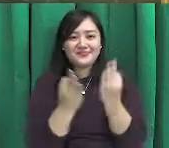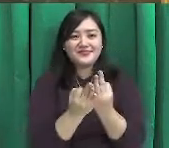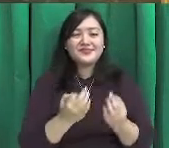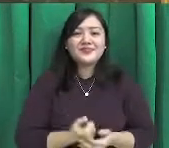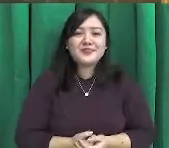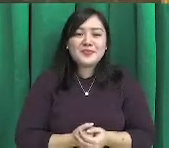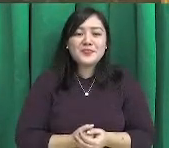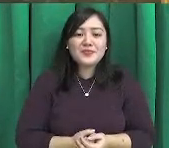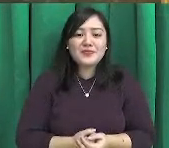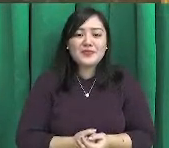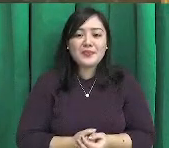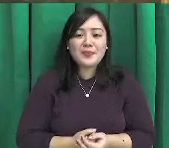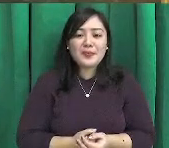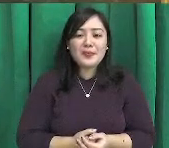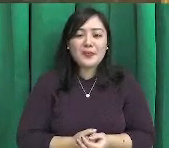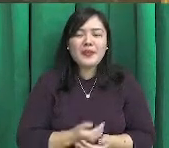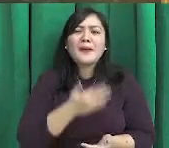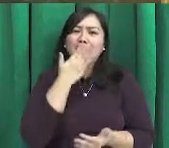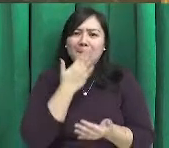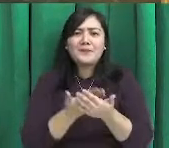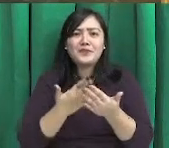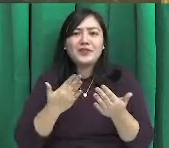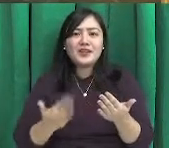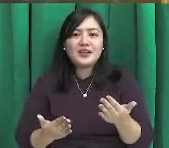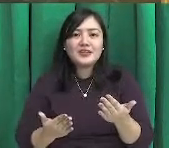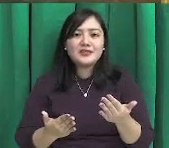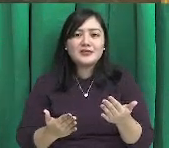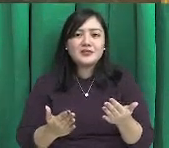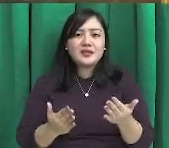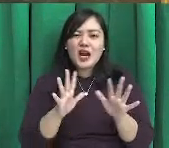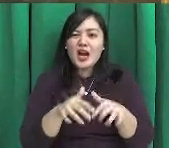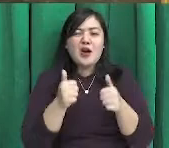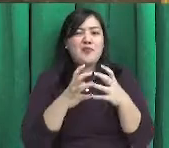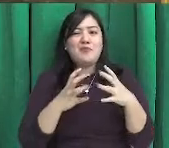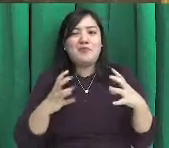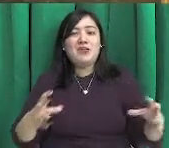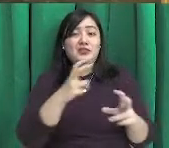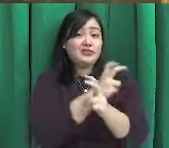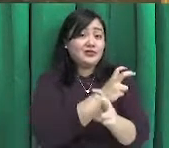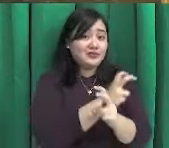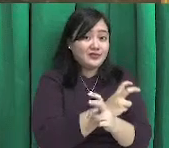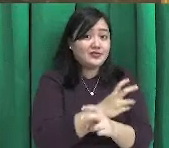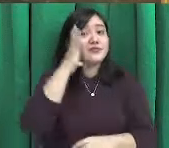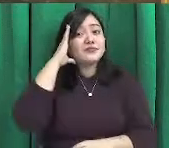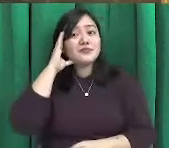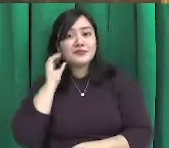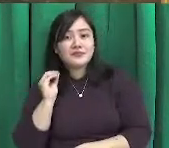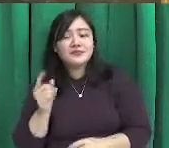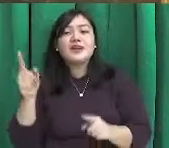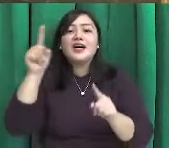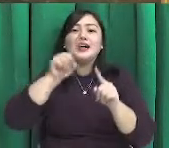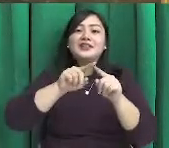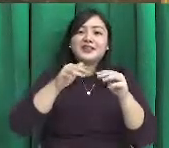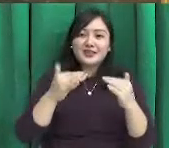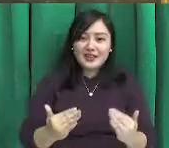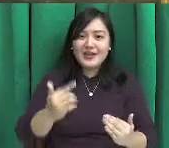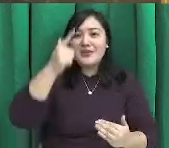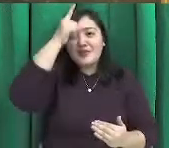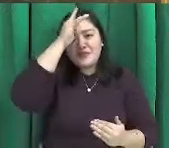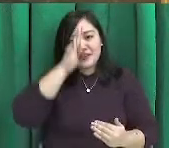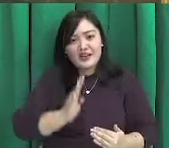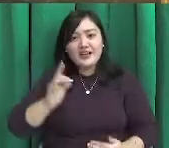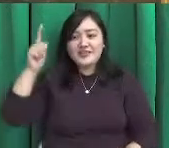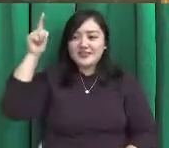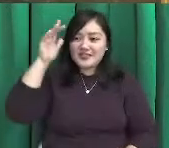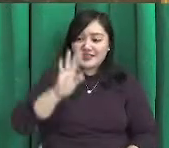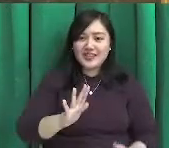is, gaano man kahirap, gaano man katindi ang inyong naranasan, hanggang ngayon, ang biyaya ng Diyos ay